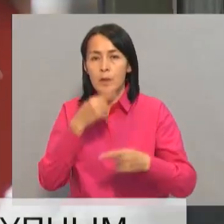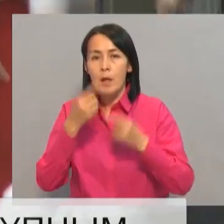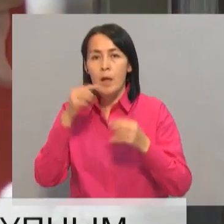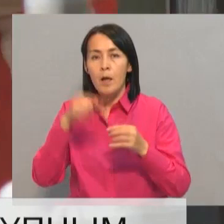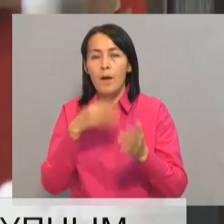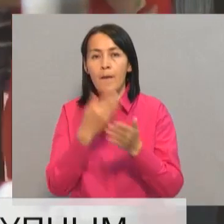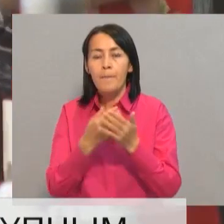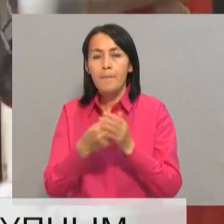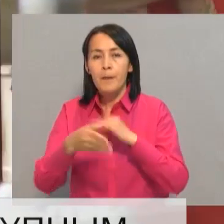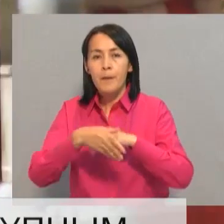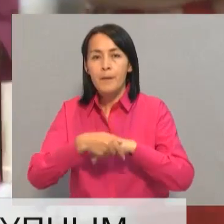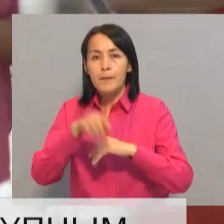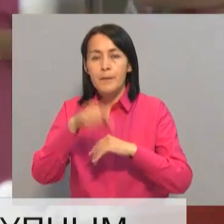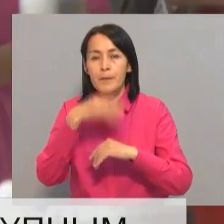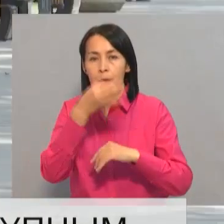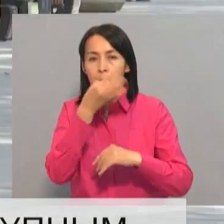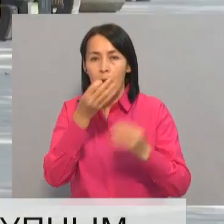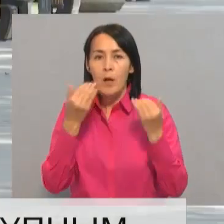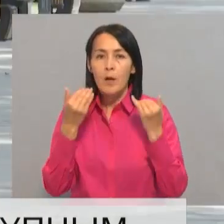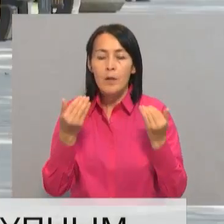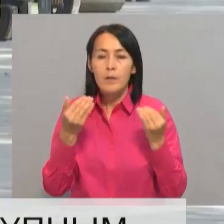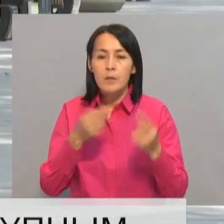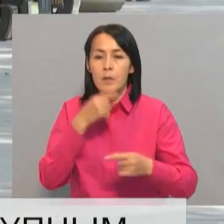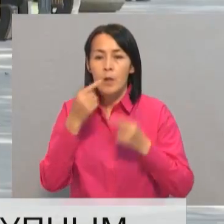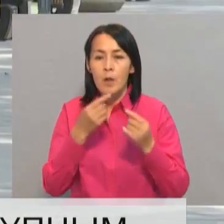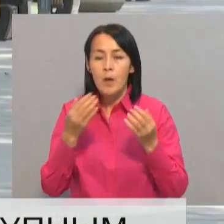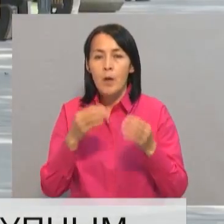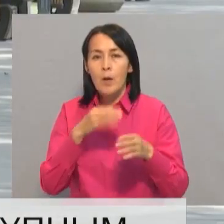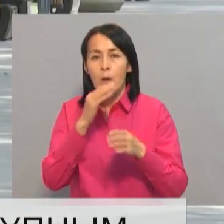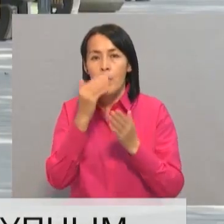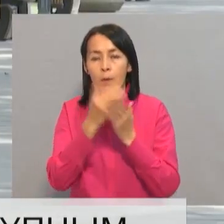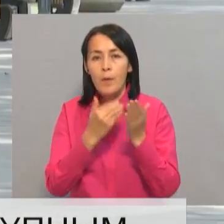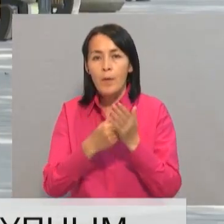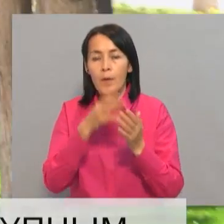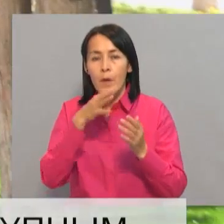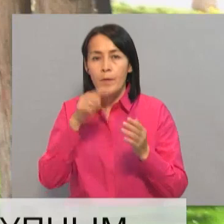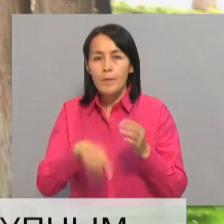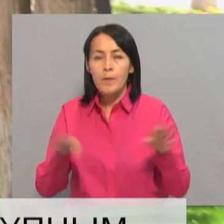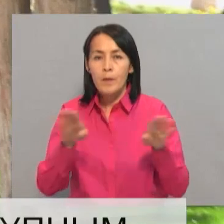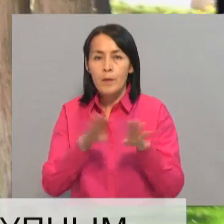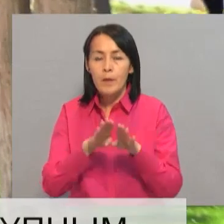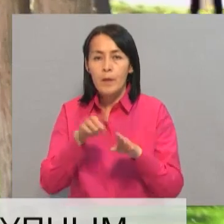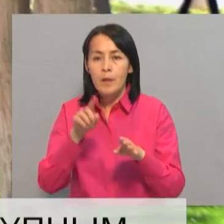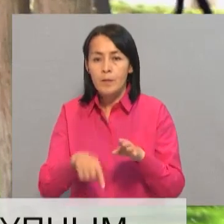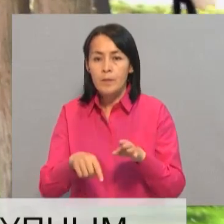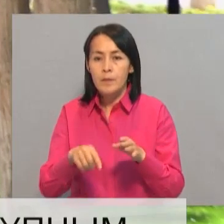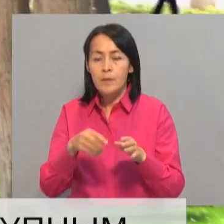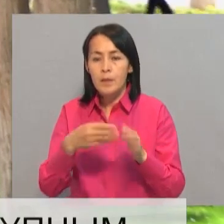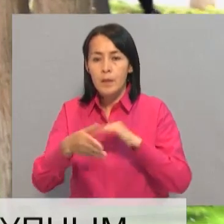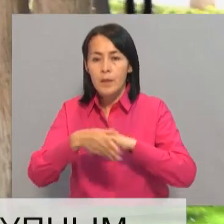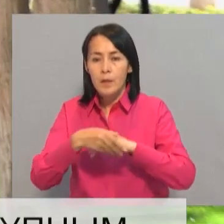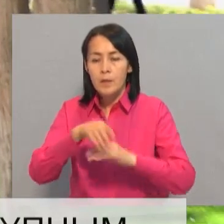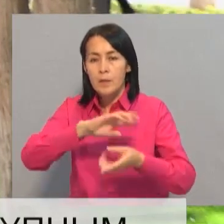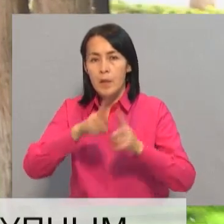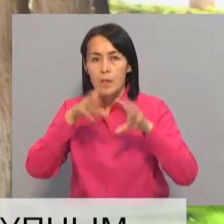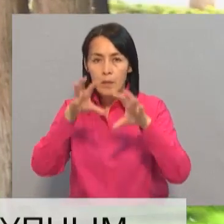о предложении взятки. А под обещанием взятки такое высказывание с уведомлением о времени, месте, способе предоставления взятки. Эти